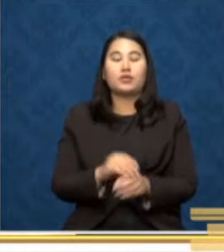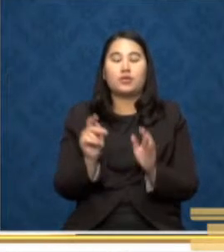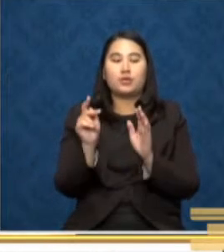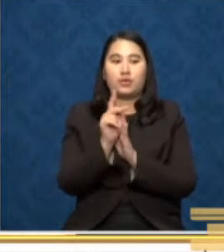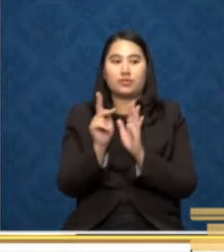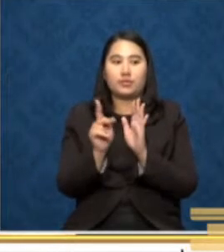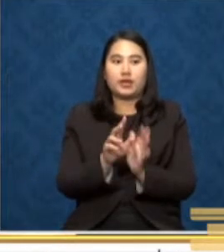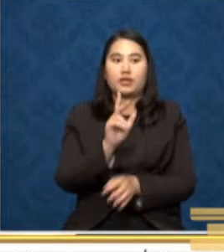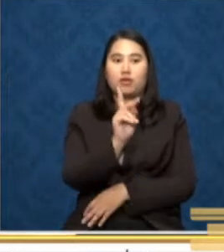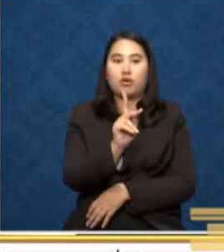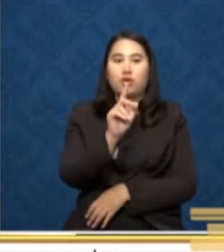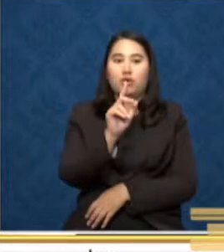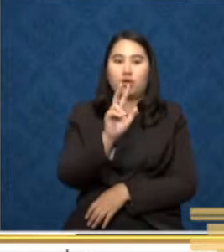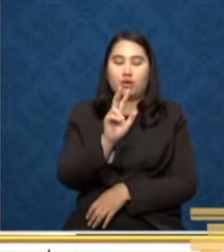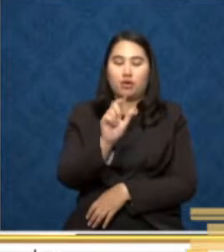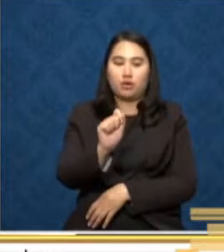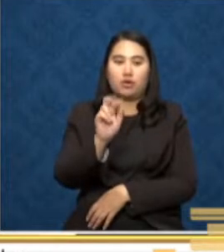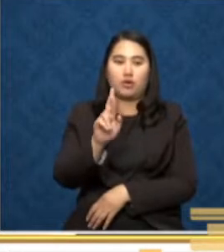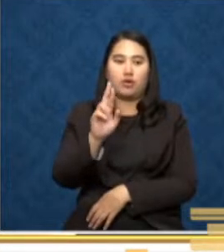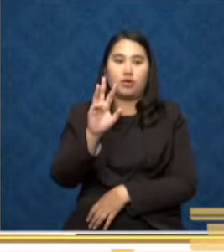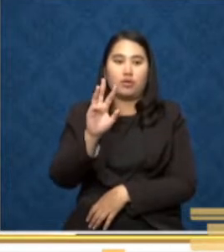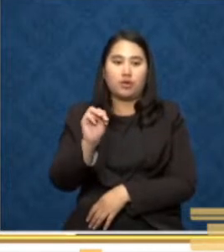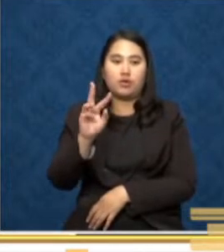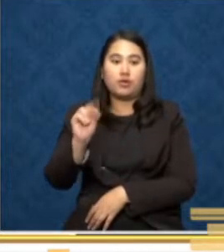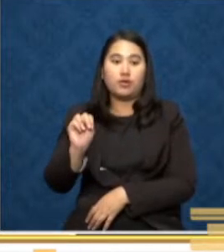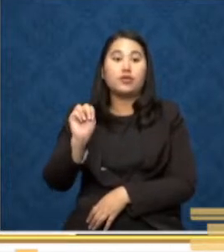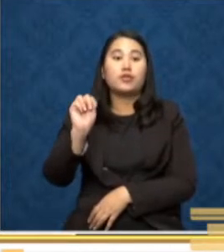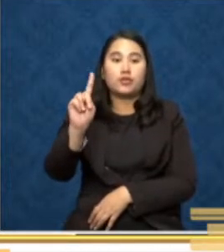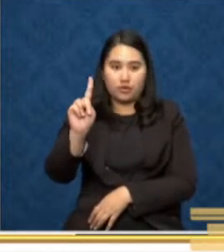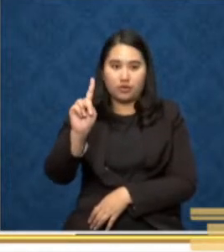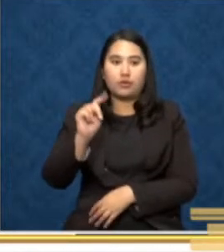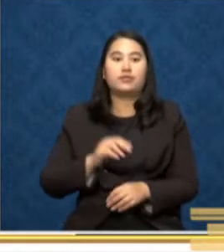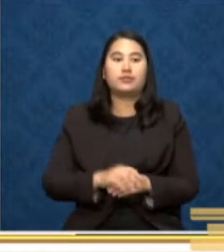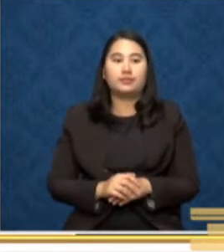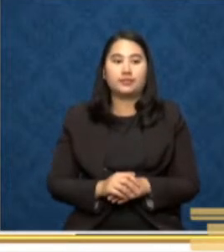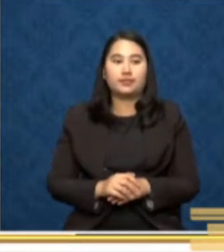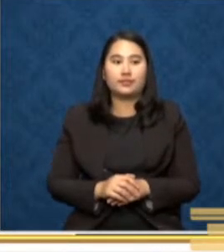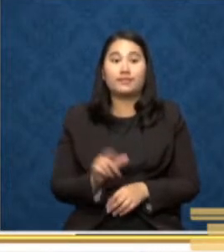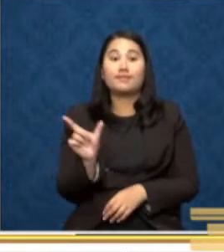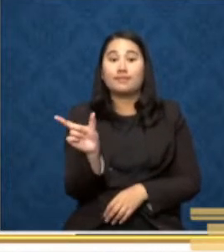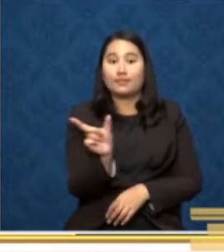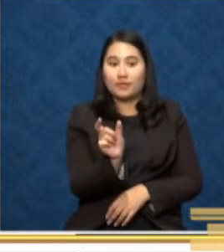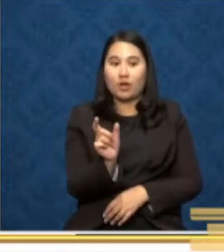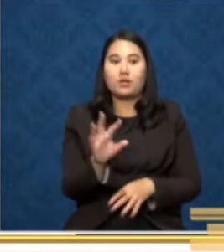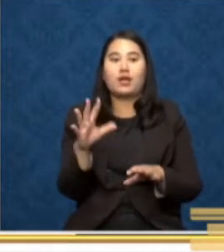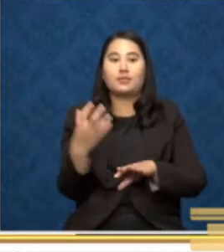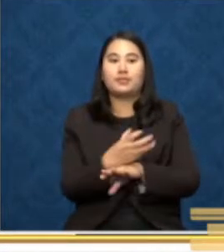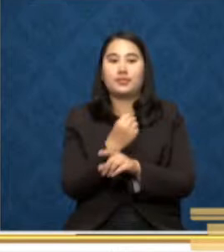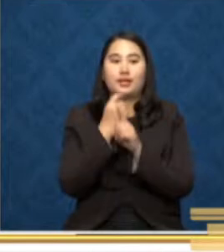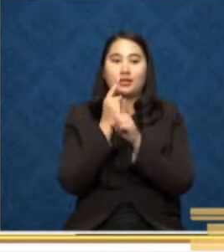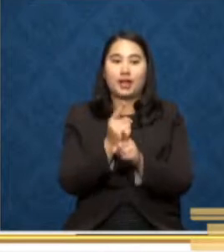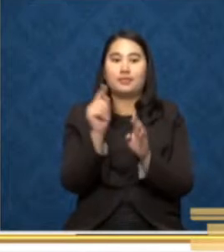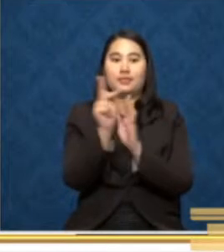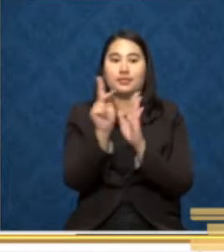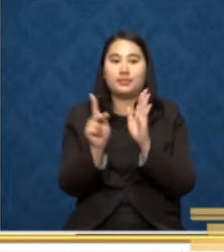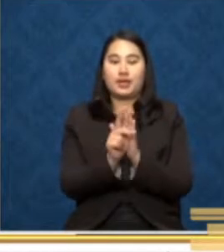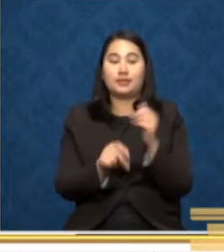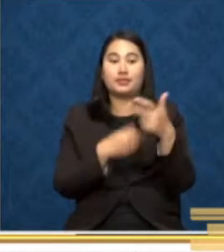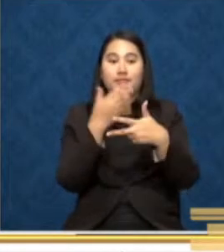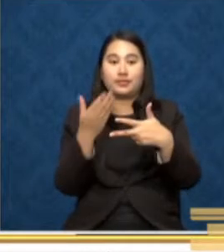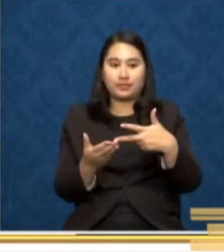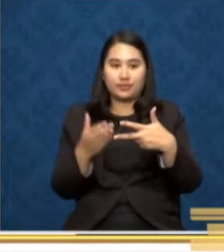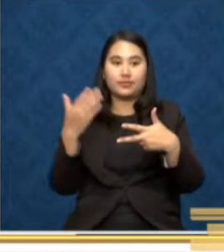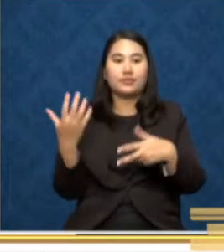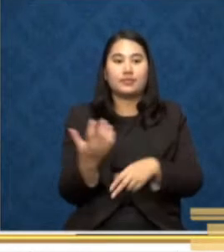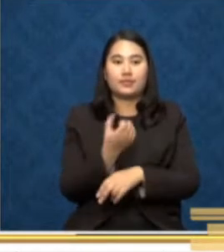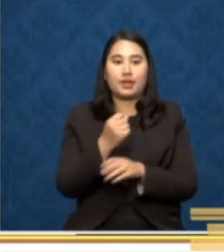ท่านหรือกองอำนวยการรักษาความมั่นคงภายในราชอาณาจักรที่มีอำนาจบังคับตามกฎหมาย3ฉบับให้ได้เพิ่มอำน